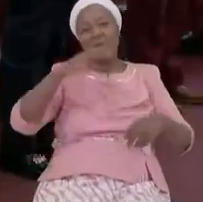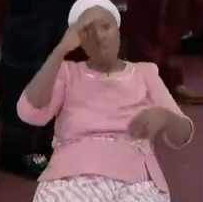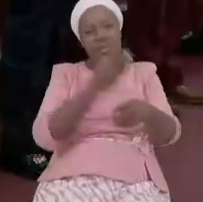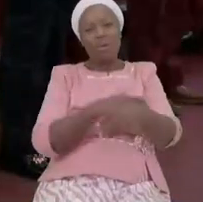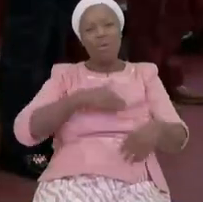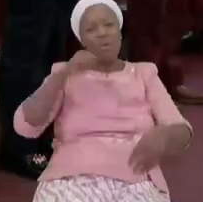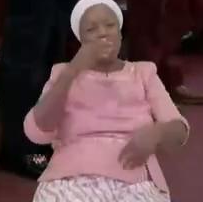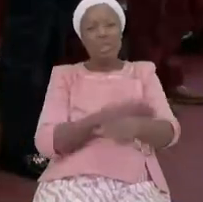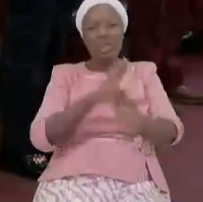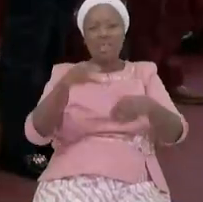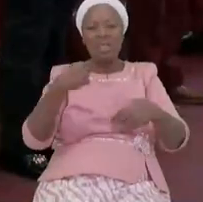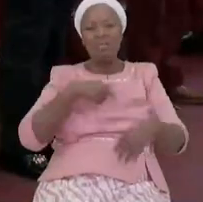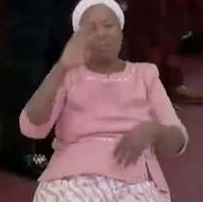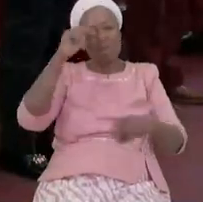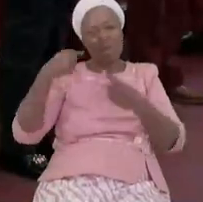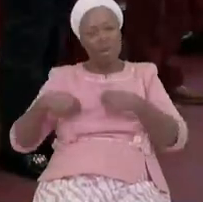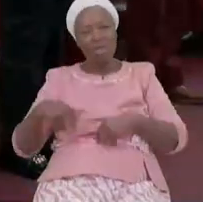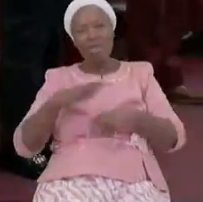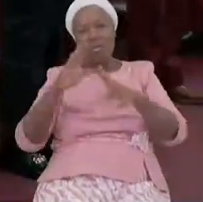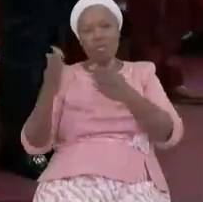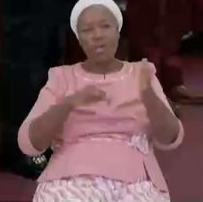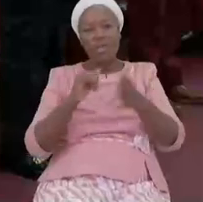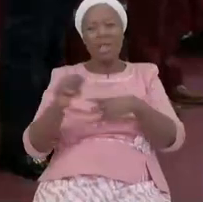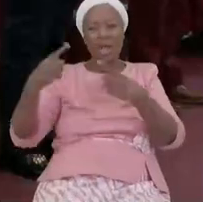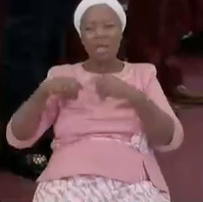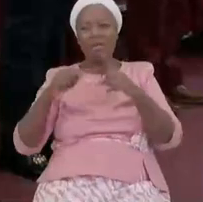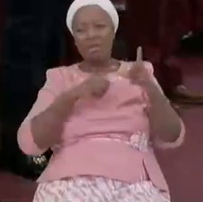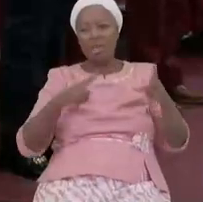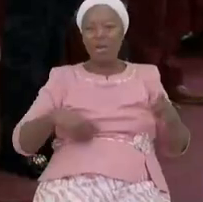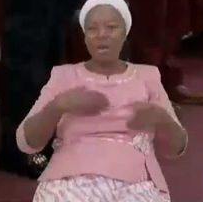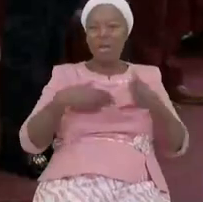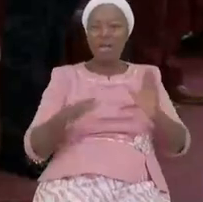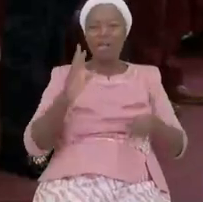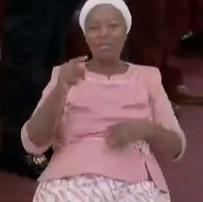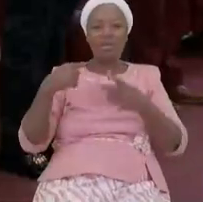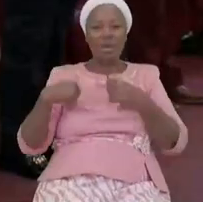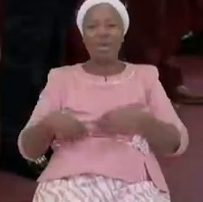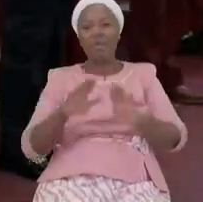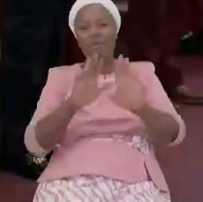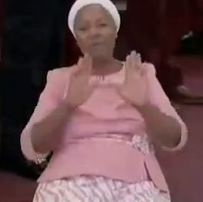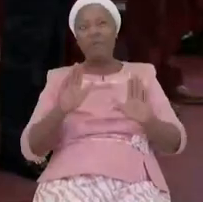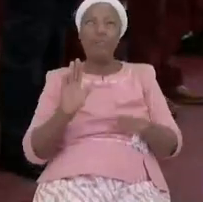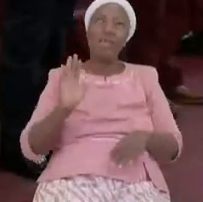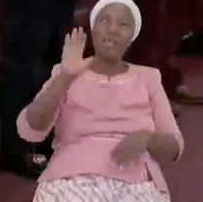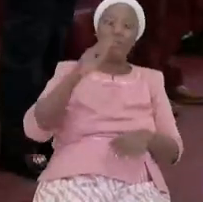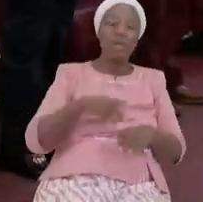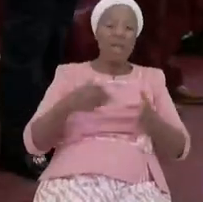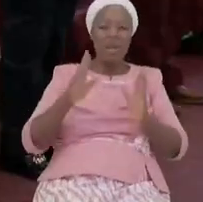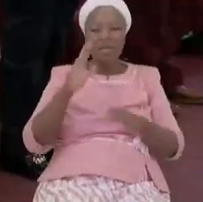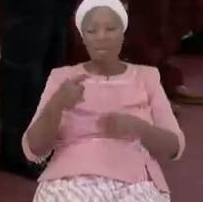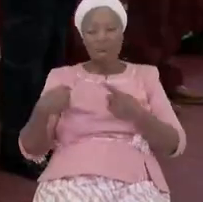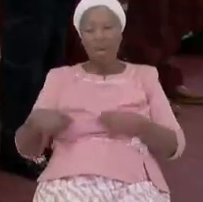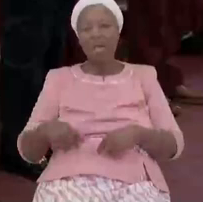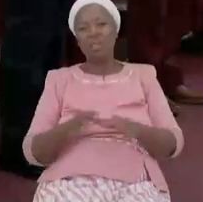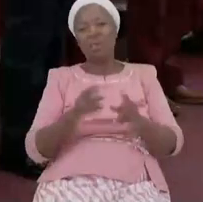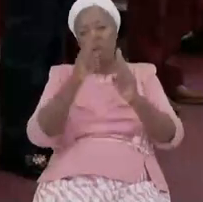cœur. Amène ce cœur maintenant à Dieu, et que ton cœur le craigne, que ton cœur l'honore, que